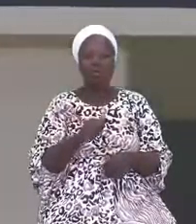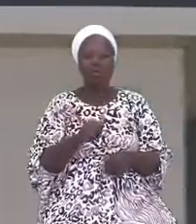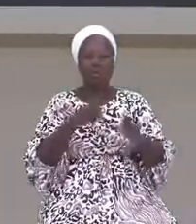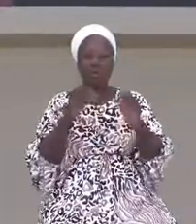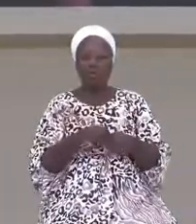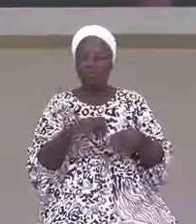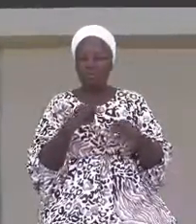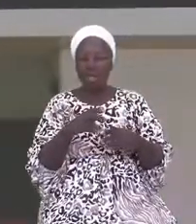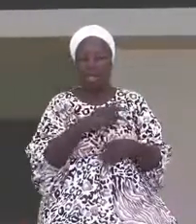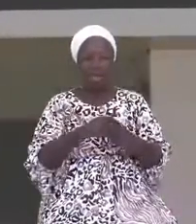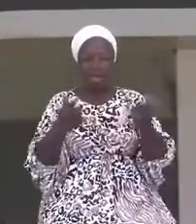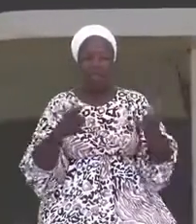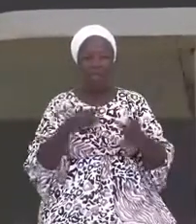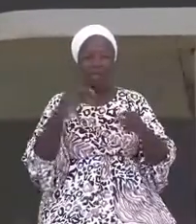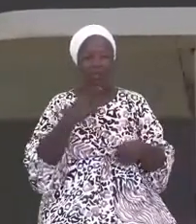serment